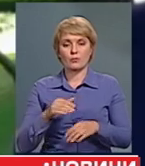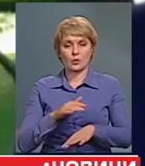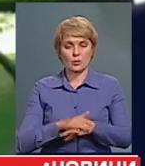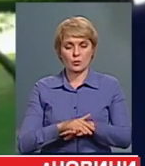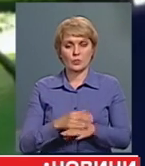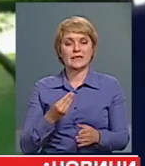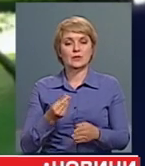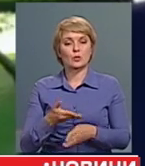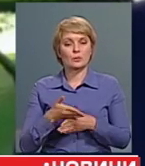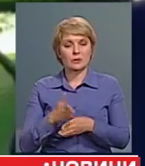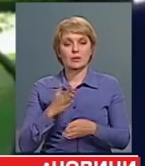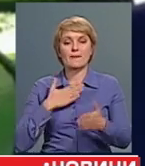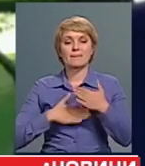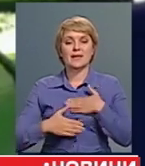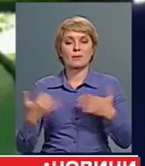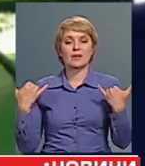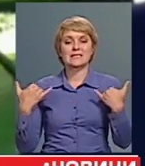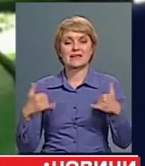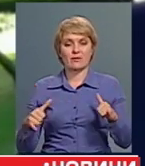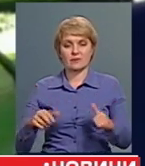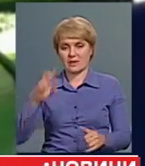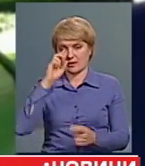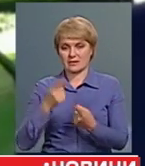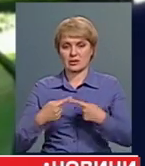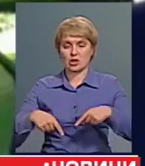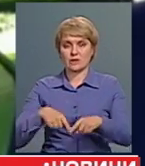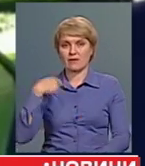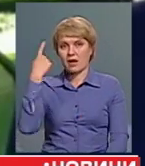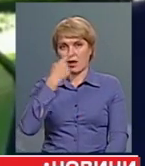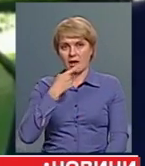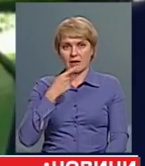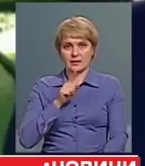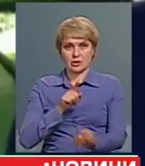цифри субсидій, будете приємно здивовані тим, що держава адресно підтримує кожну українську родину.